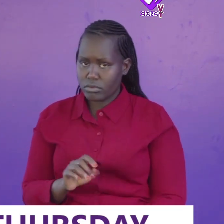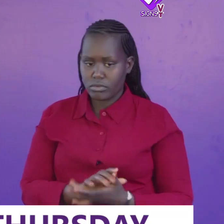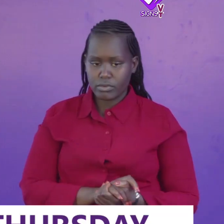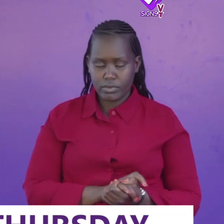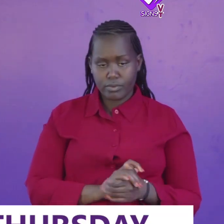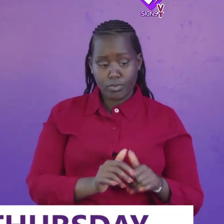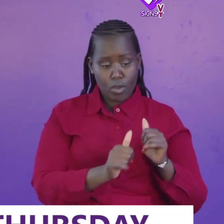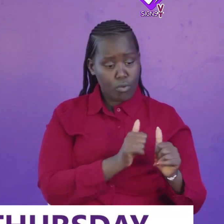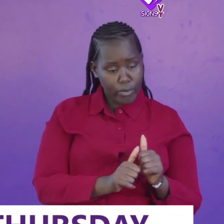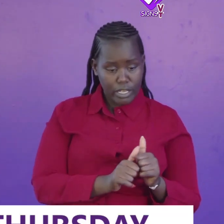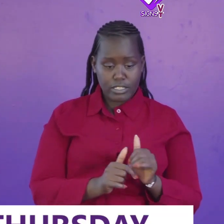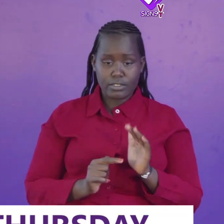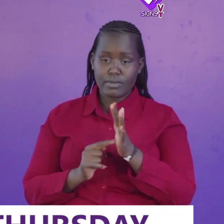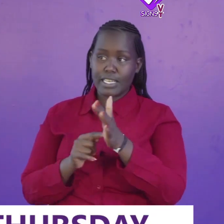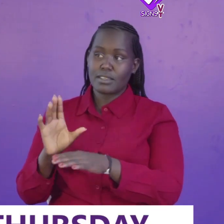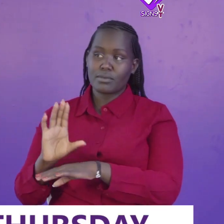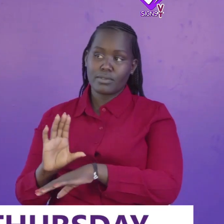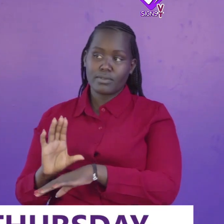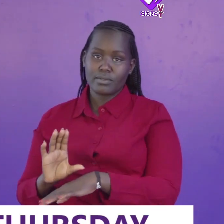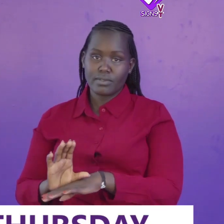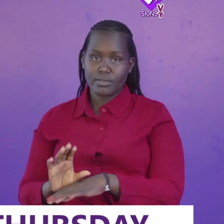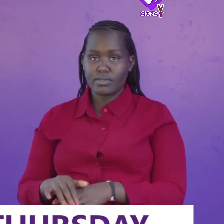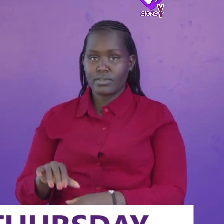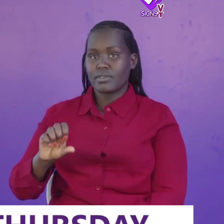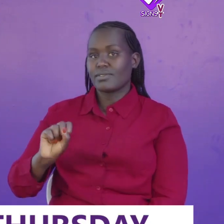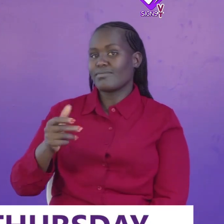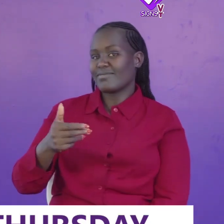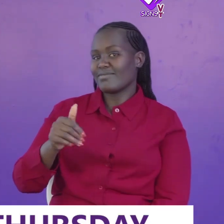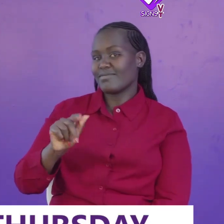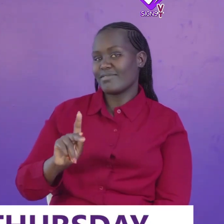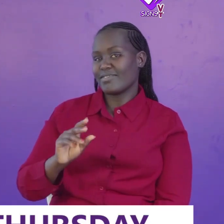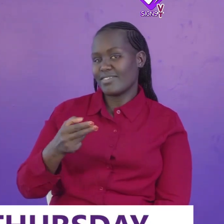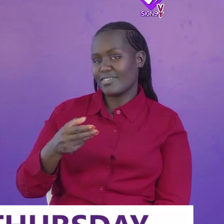Religious group ya kanisa. Hizo za Shakahola ni.